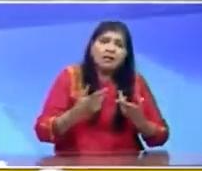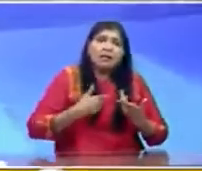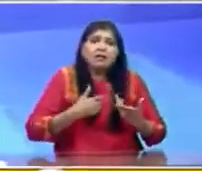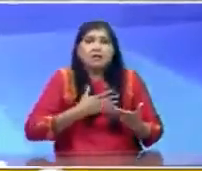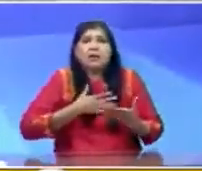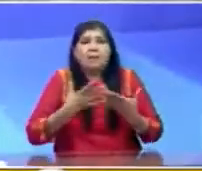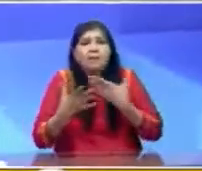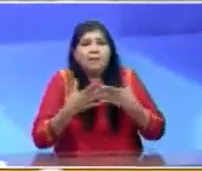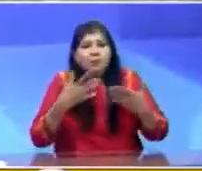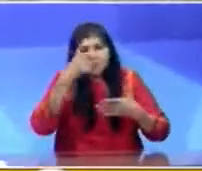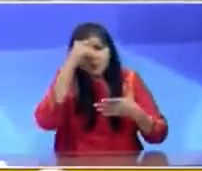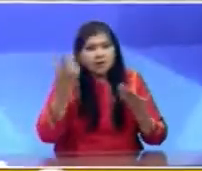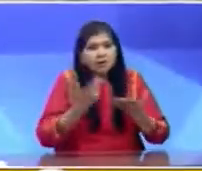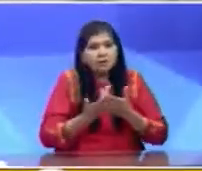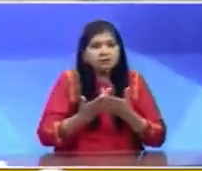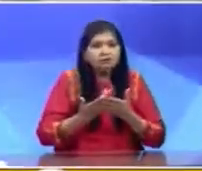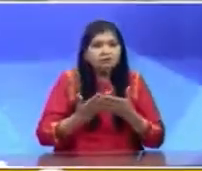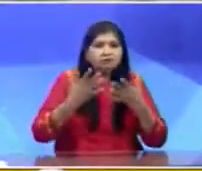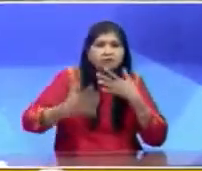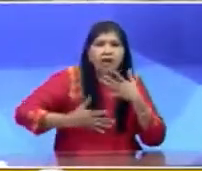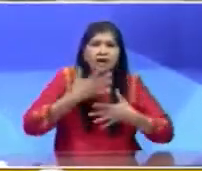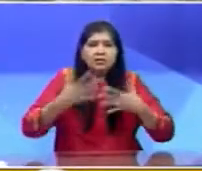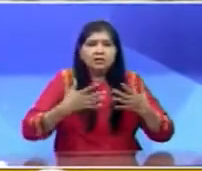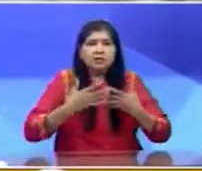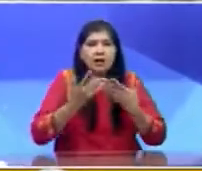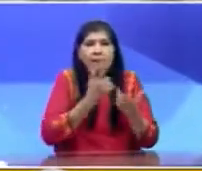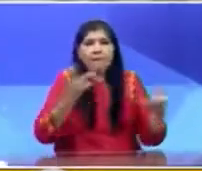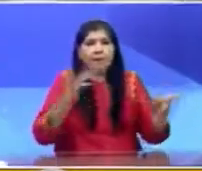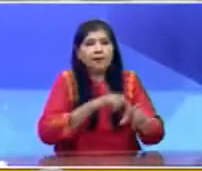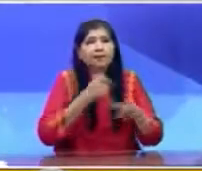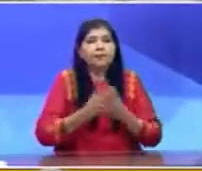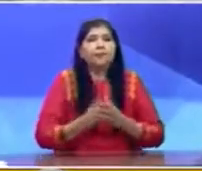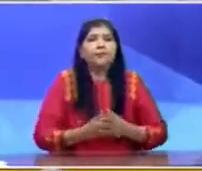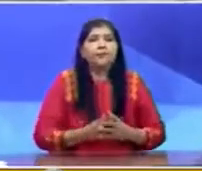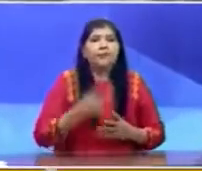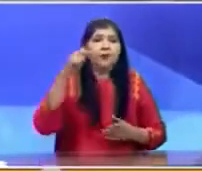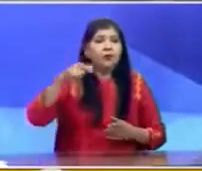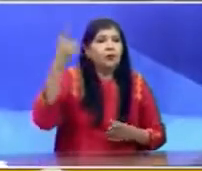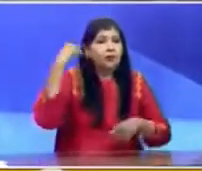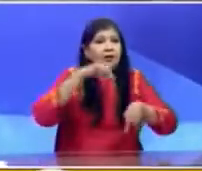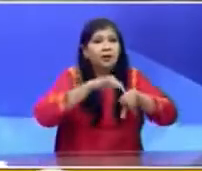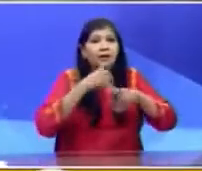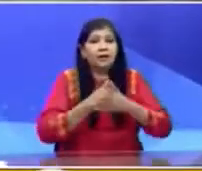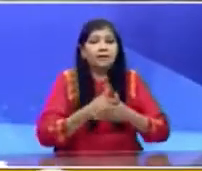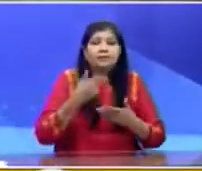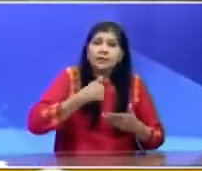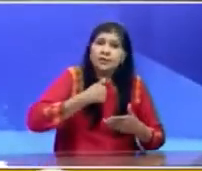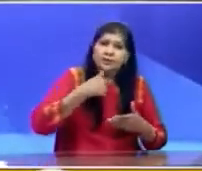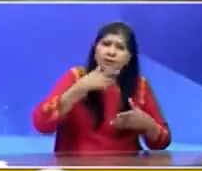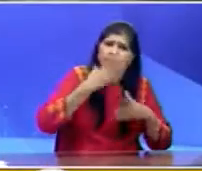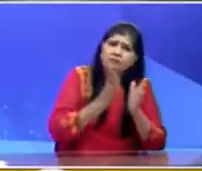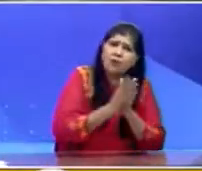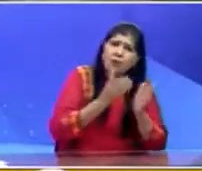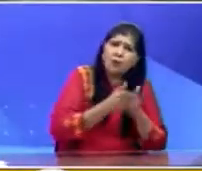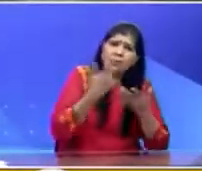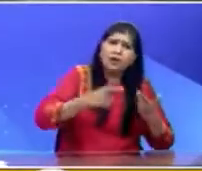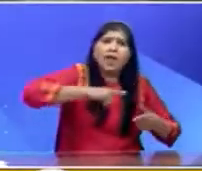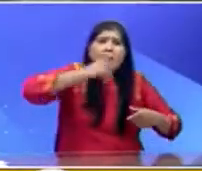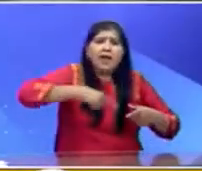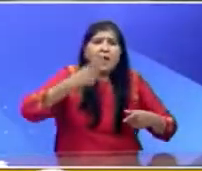बेचैनी कितनी बड़ी रही होगी। वो दिन जब हम हर